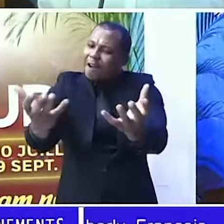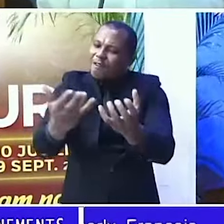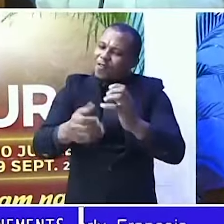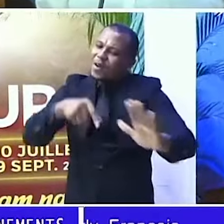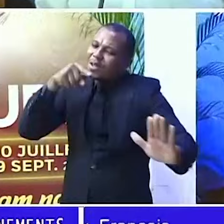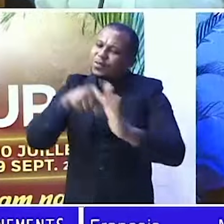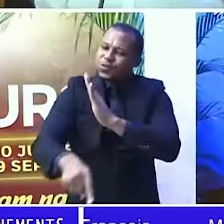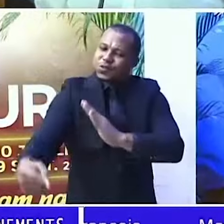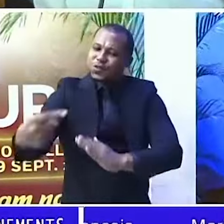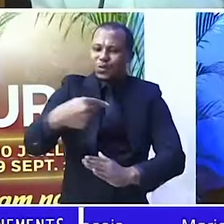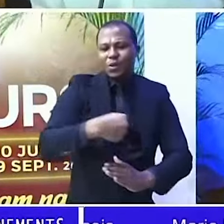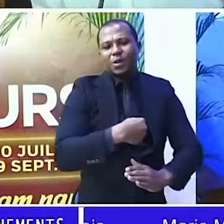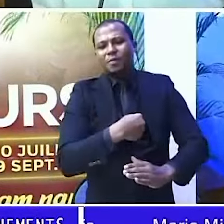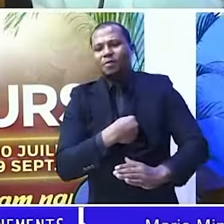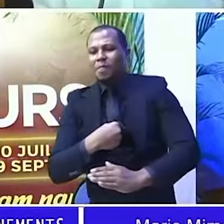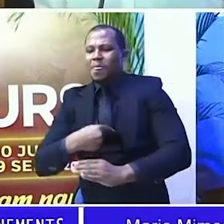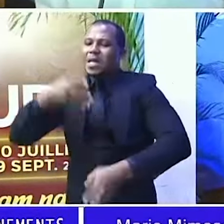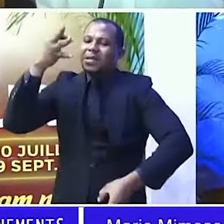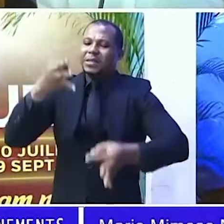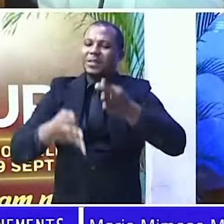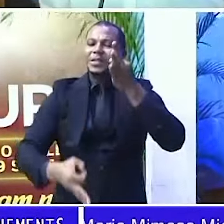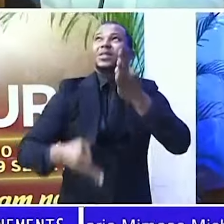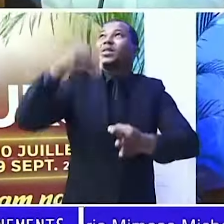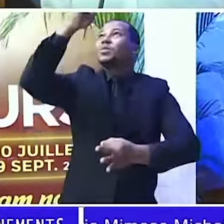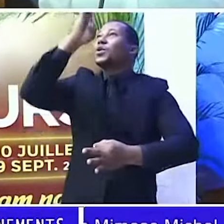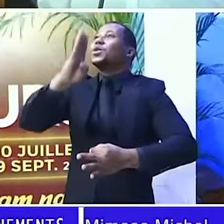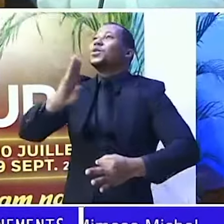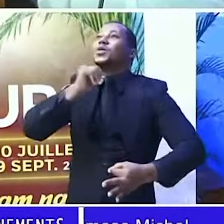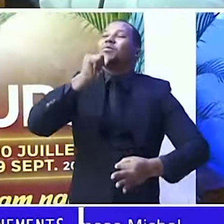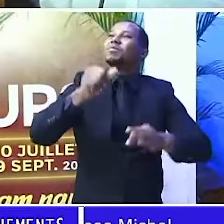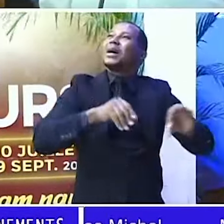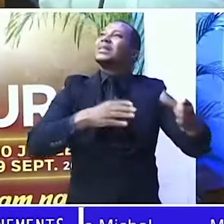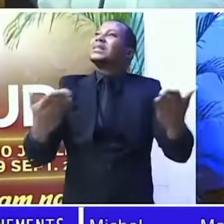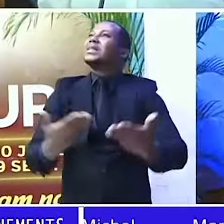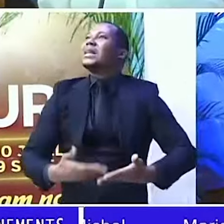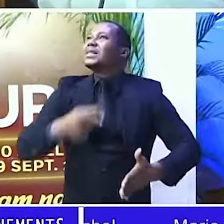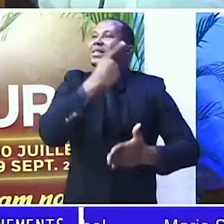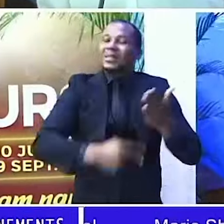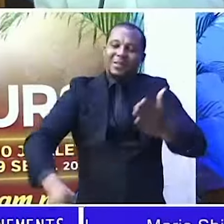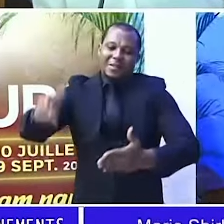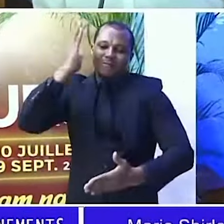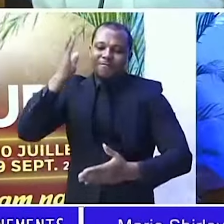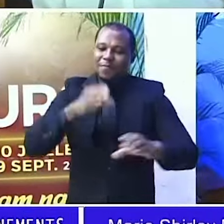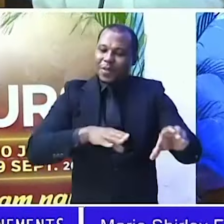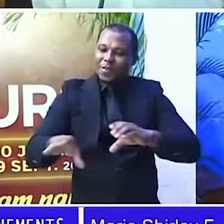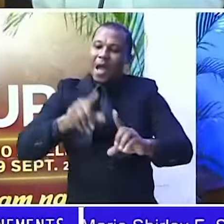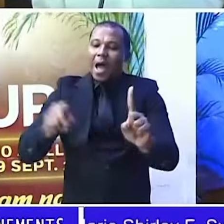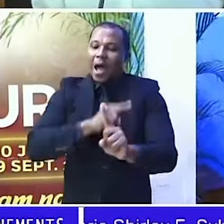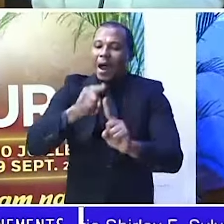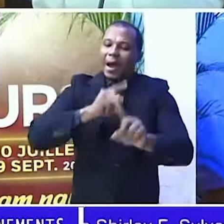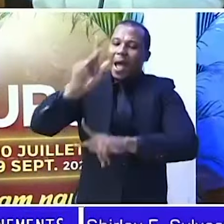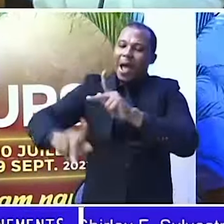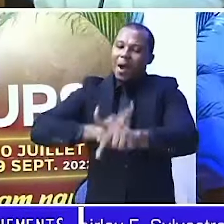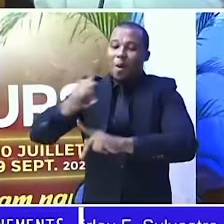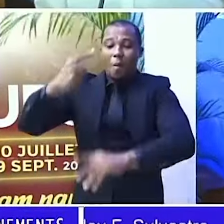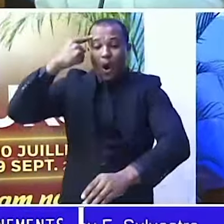moi. Si bon Dieu pas de là qui ça me t'a fait. Le tout le monde te